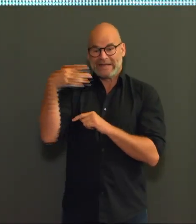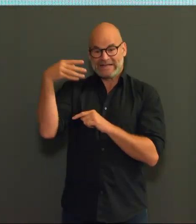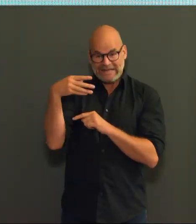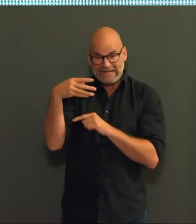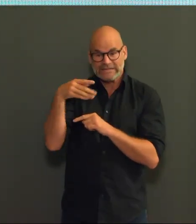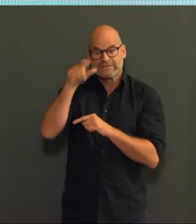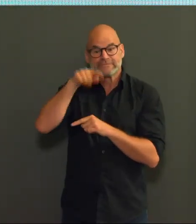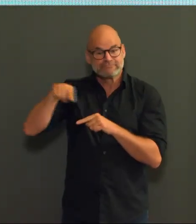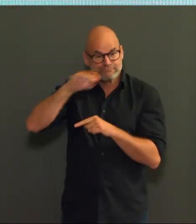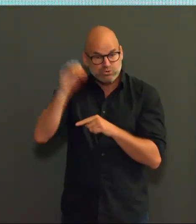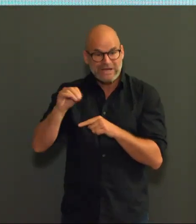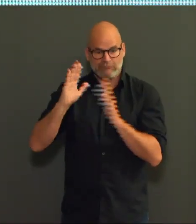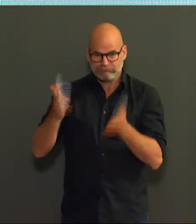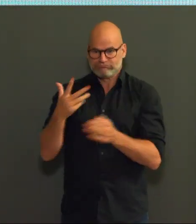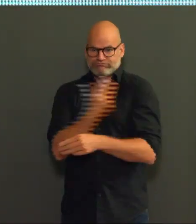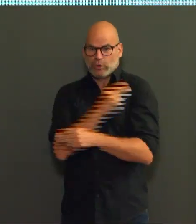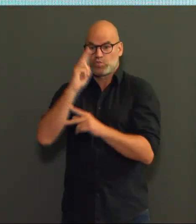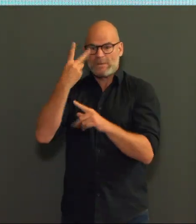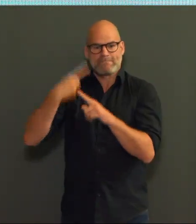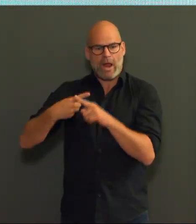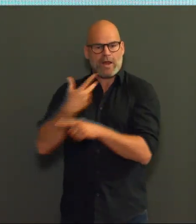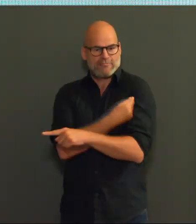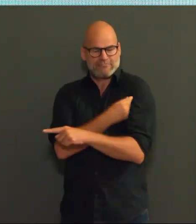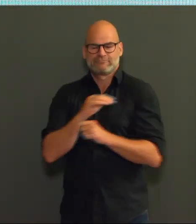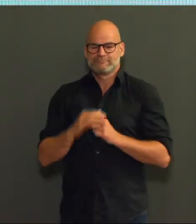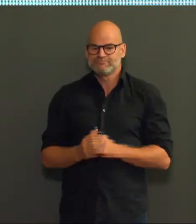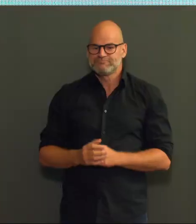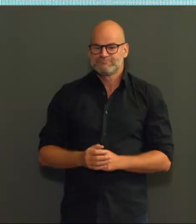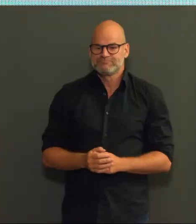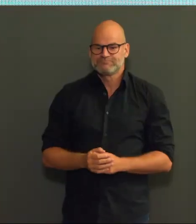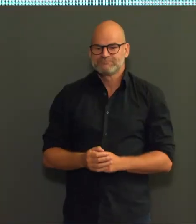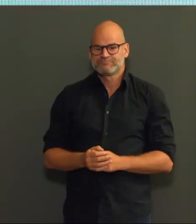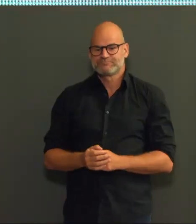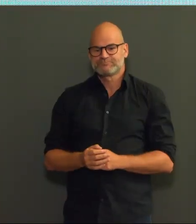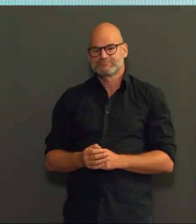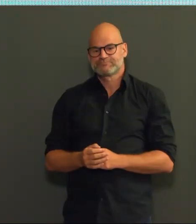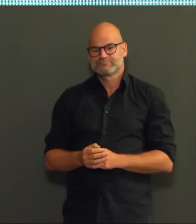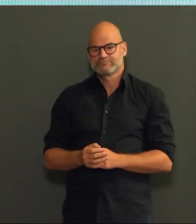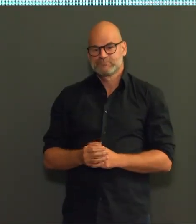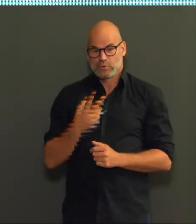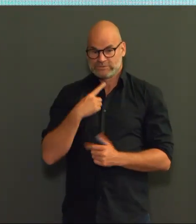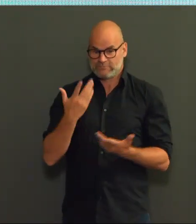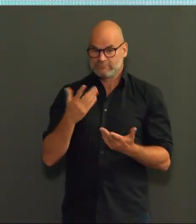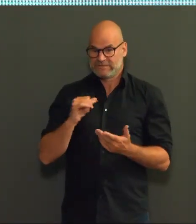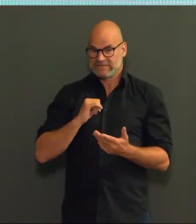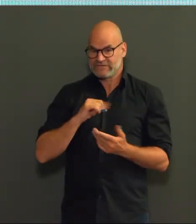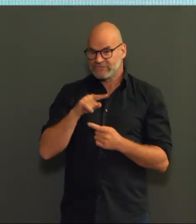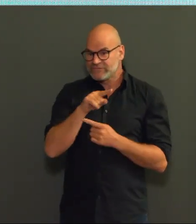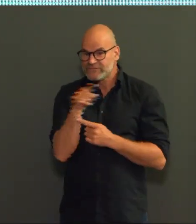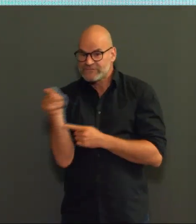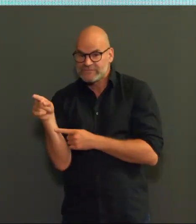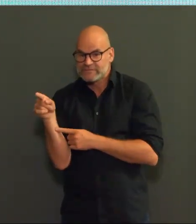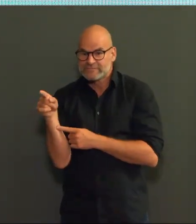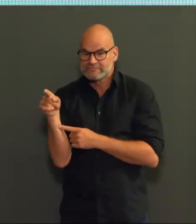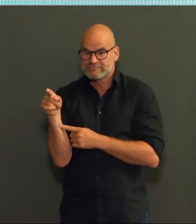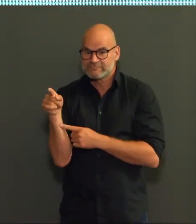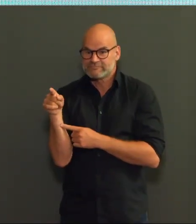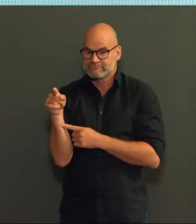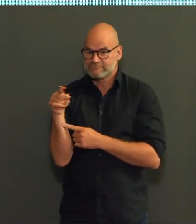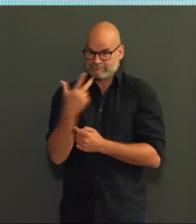gevaccineerd. Maar dat wil ook zeggen dat vele mensen nog steeds niet beschermd zijn of nog